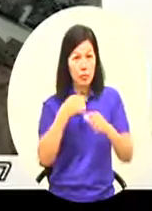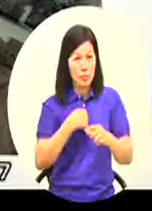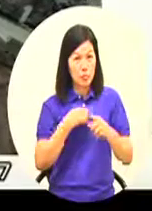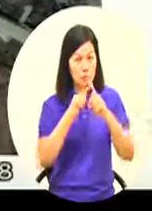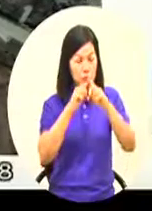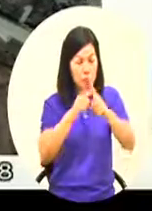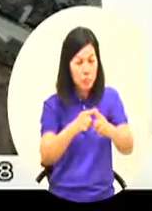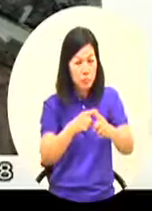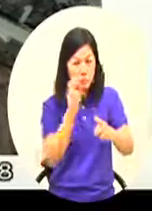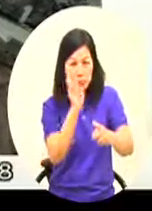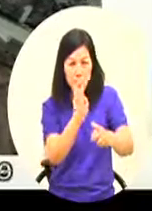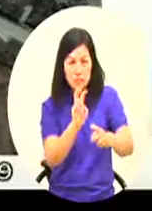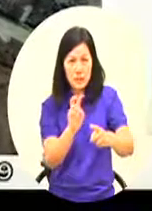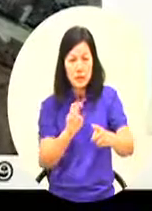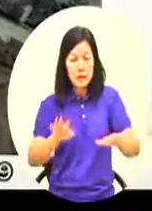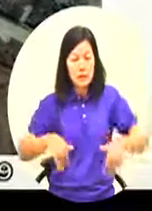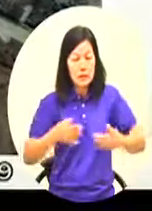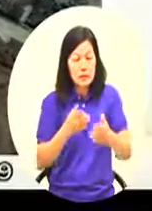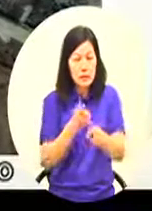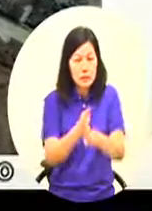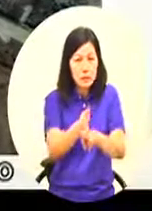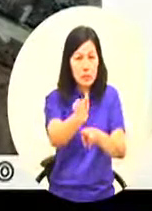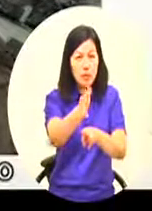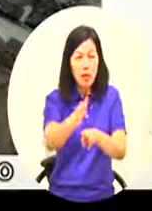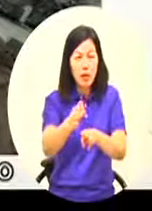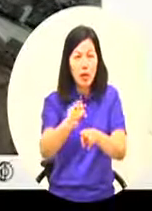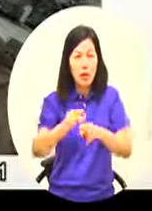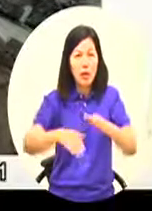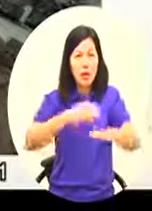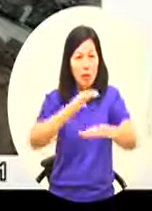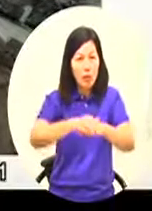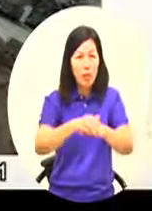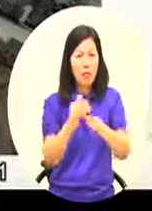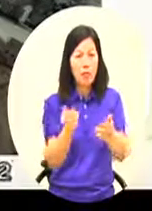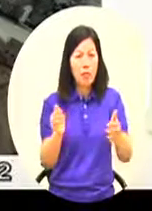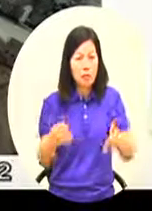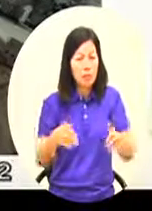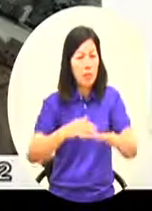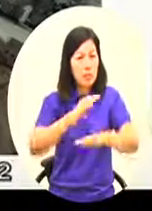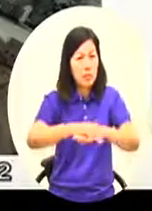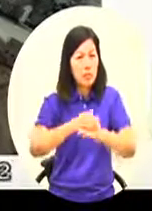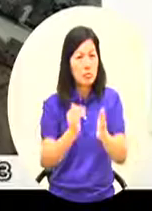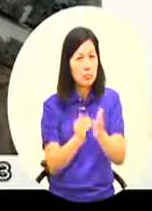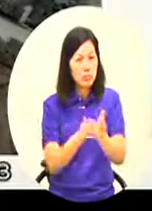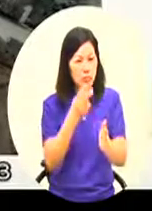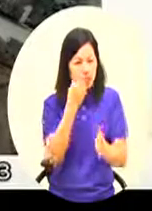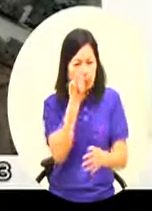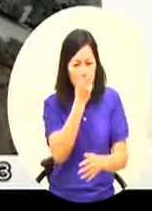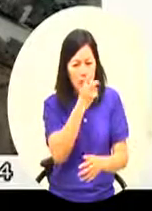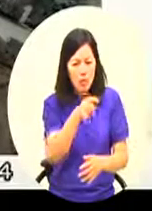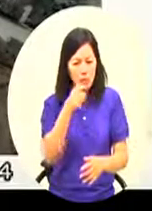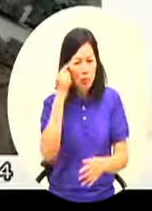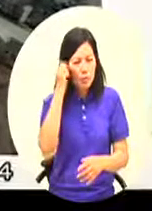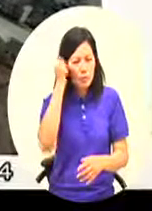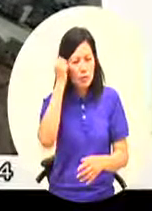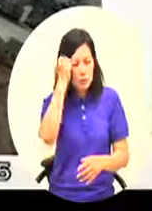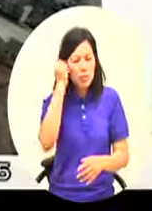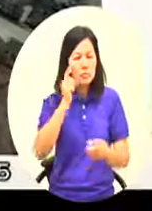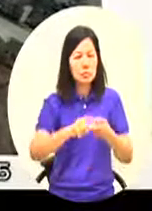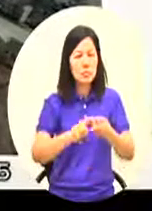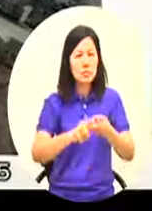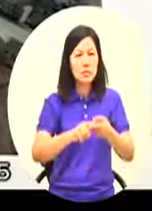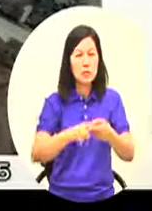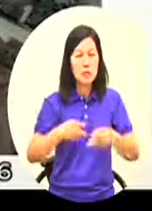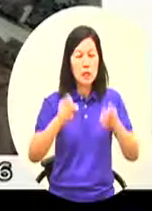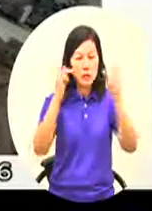轨第一阶段完工的整条线，大概看了一下，看了一下，我没有记错的话，捷运局给